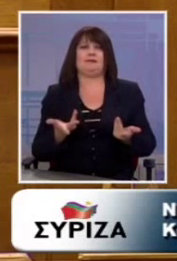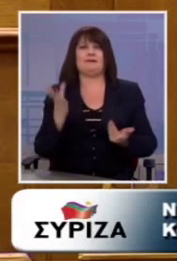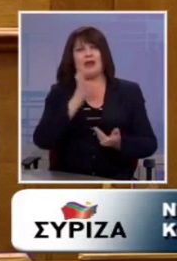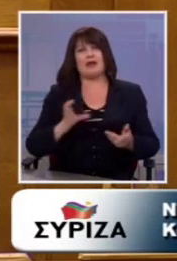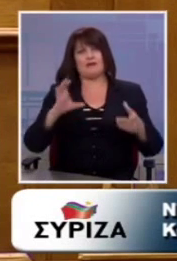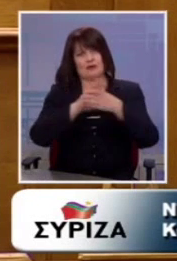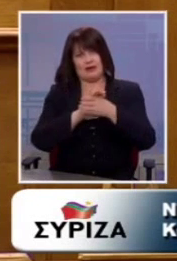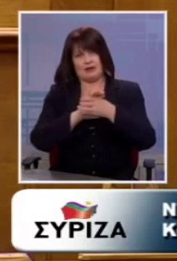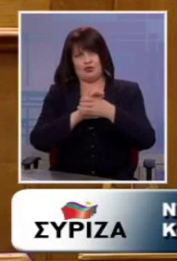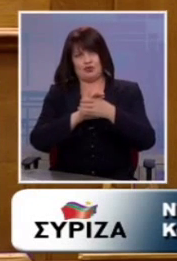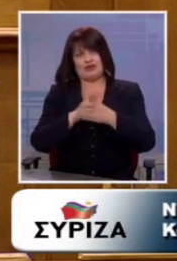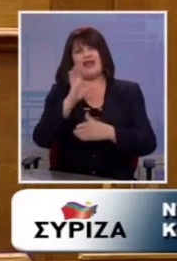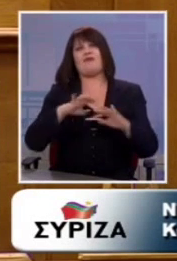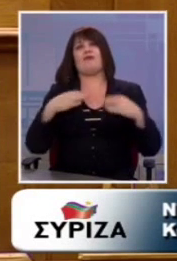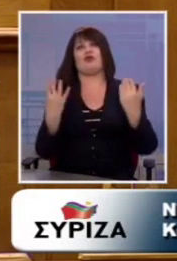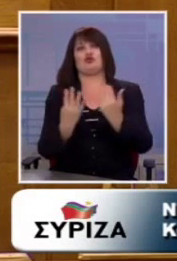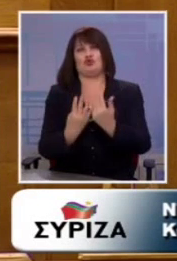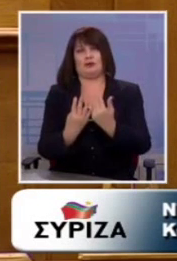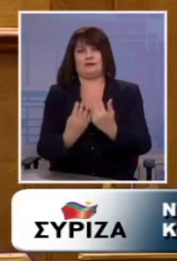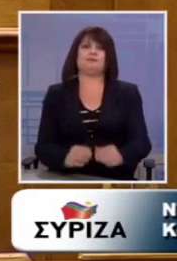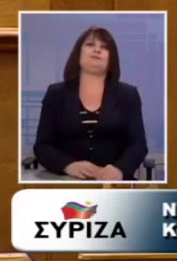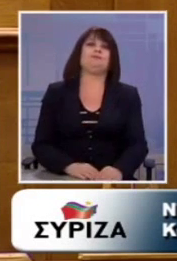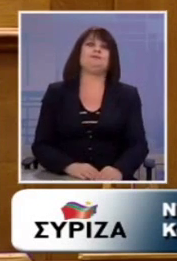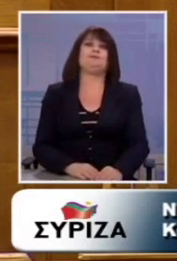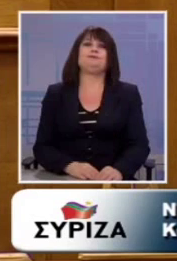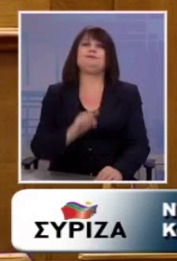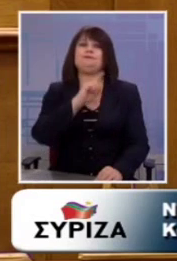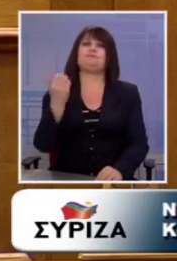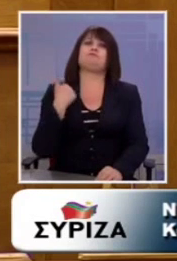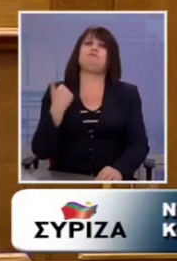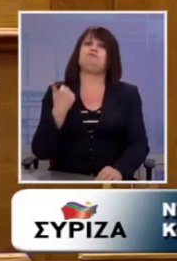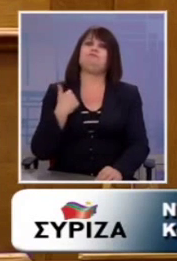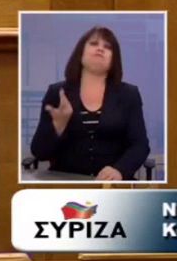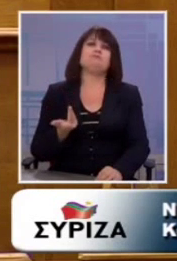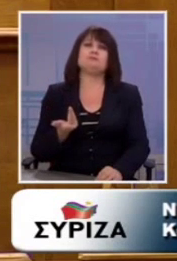Ευρωπαϊκής Ένωσης και της Ευρωζώνης. Μας ρωτούν και μας λένε,